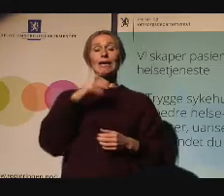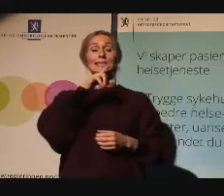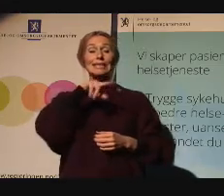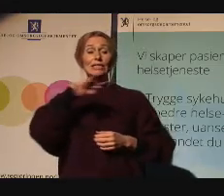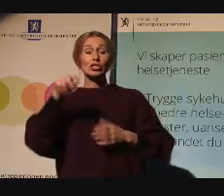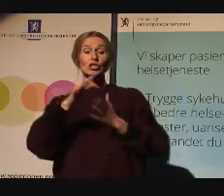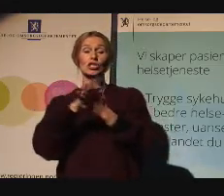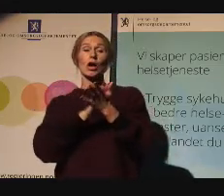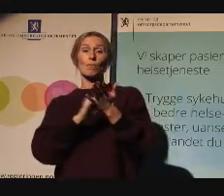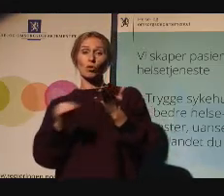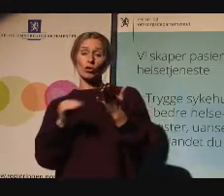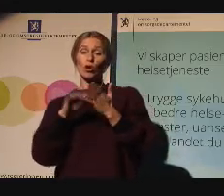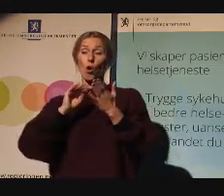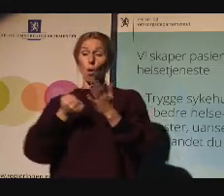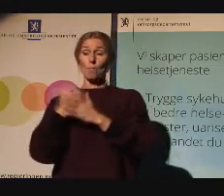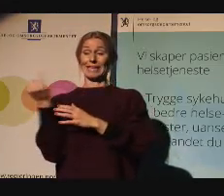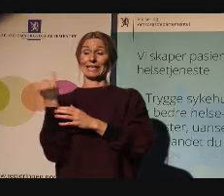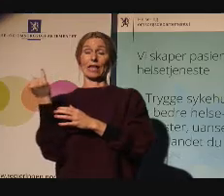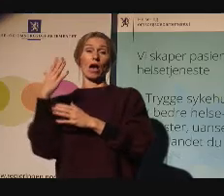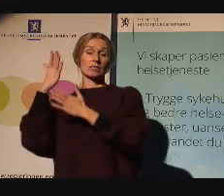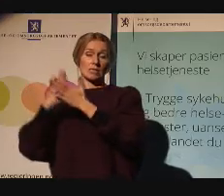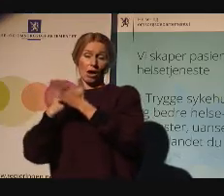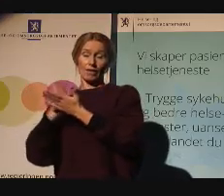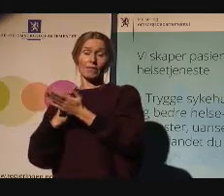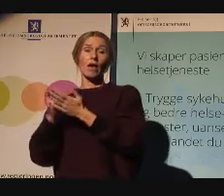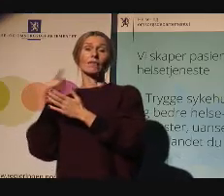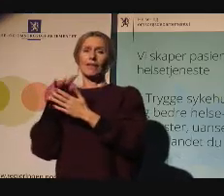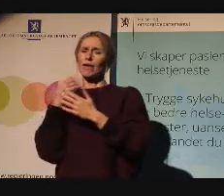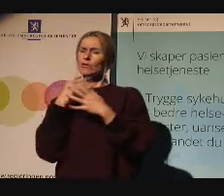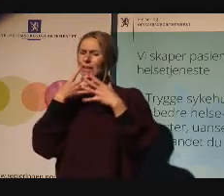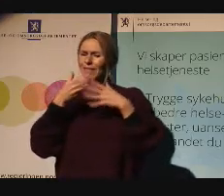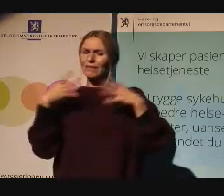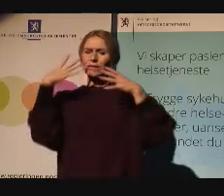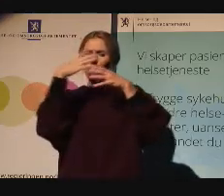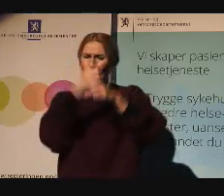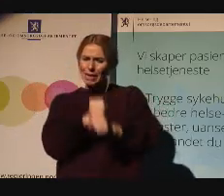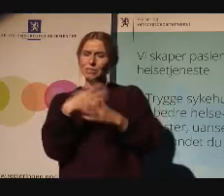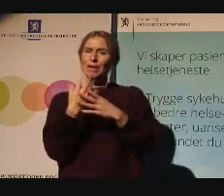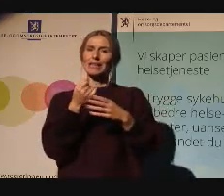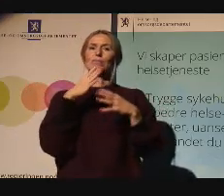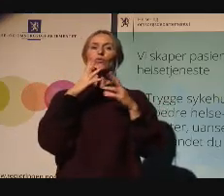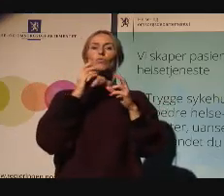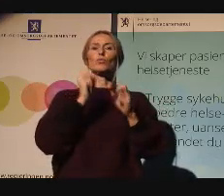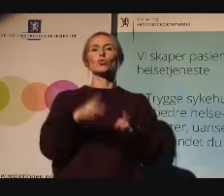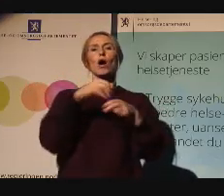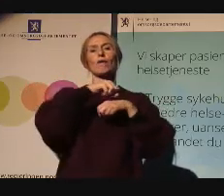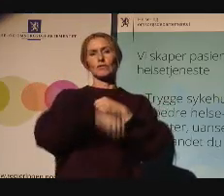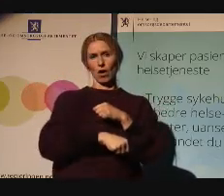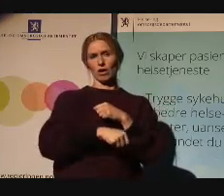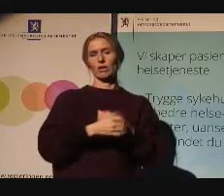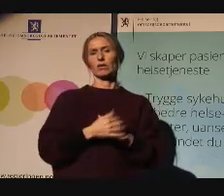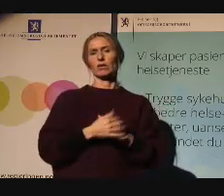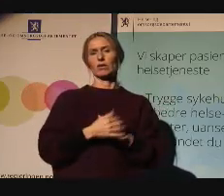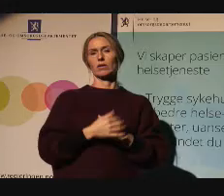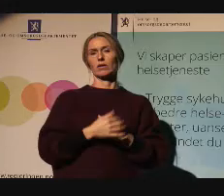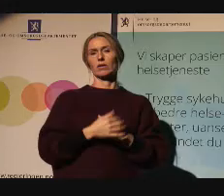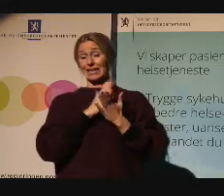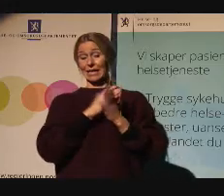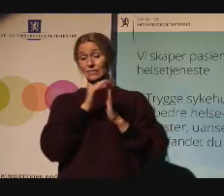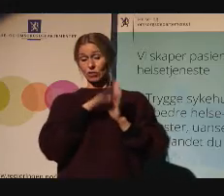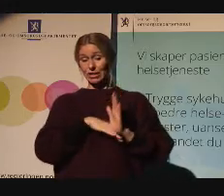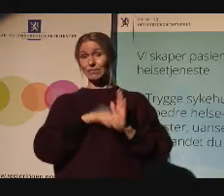Tilsynsrapporten om Ida-saken har også rettet oppmerksomheten mot tvangsbruk. Og rettighetsforskriftene sier at